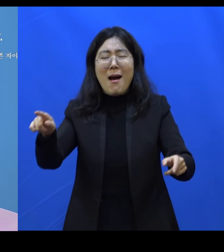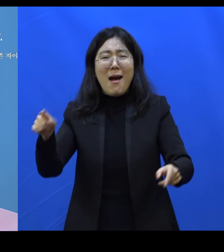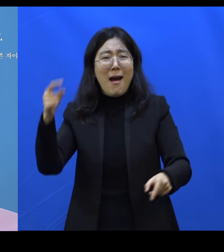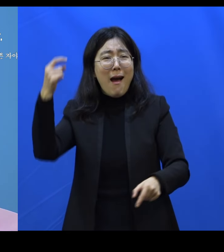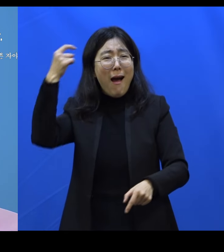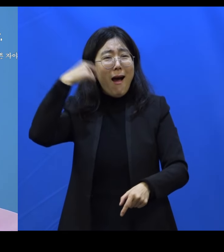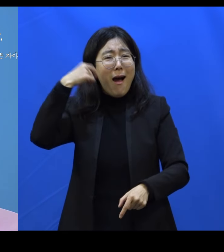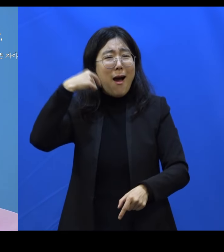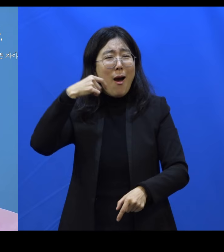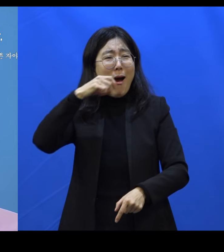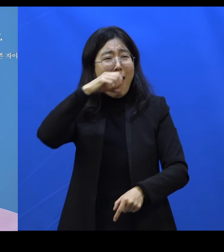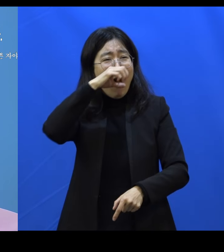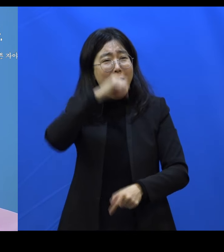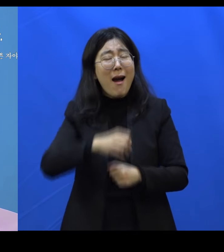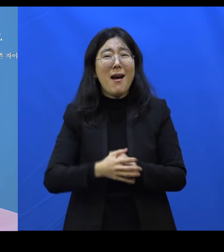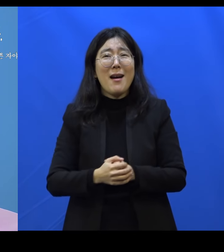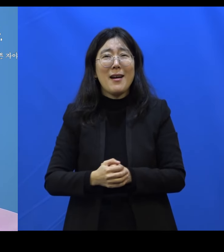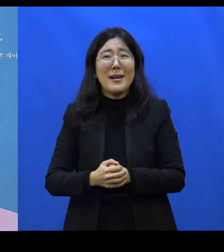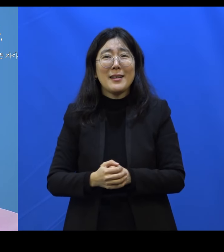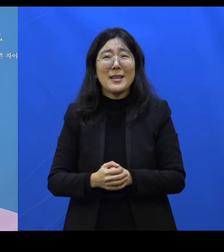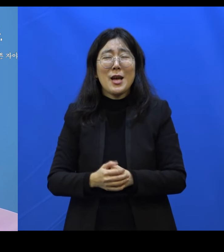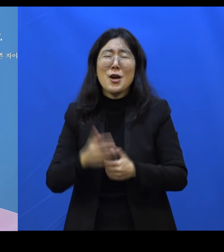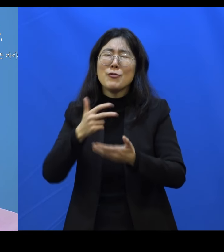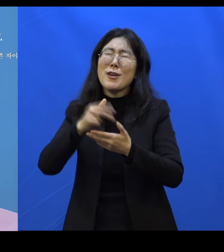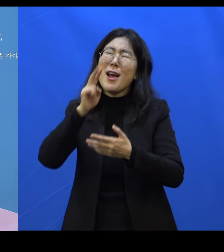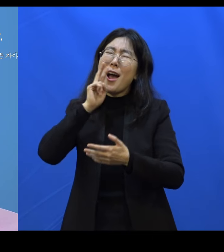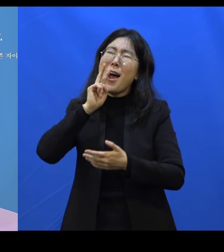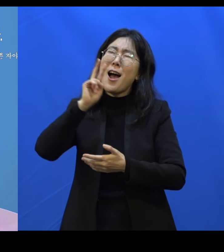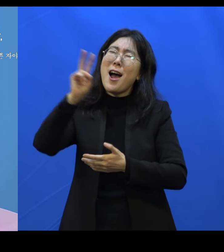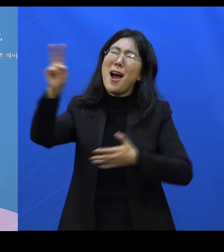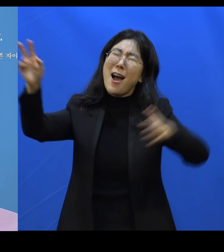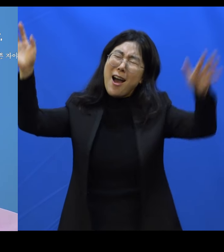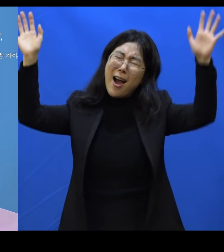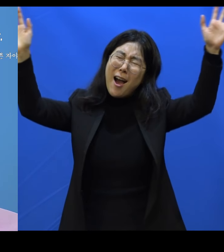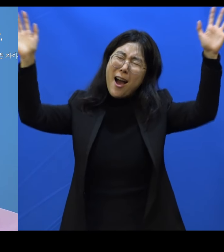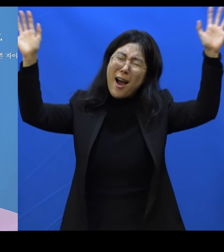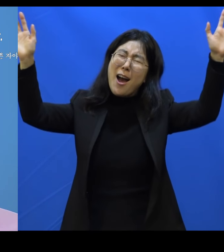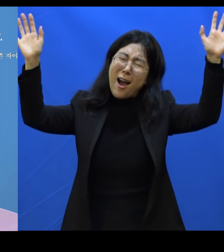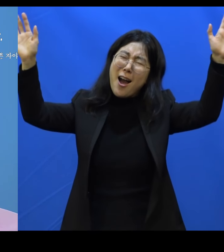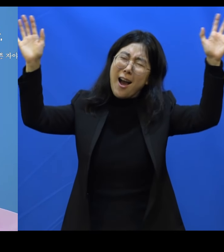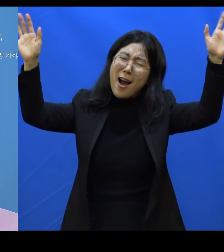막 쫙 부러워짓고 이제 막 그런 기도를 하고,